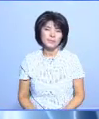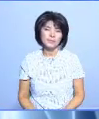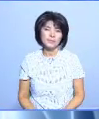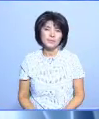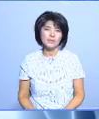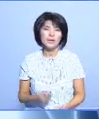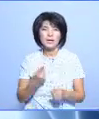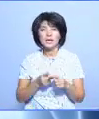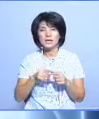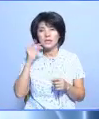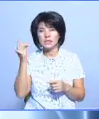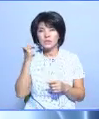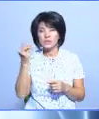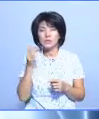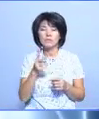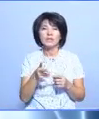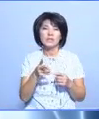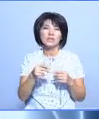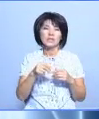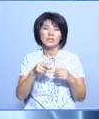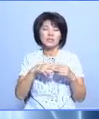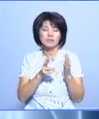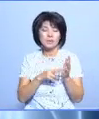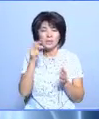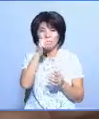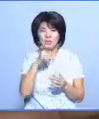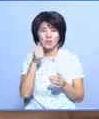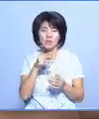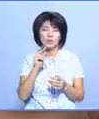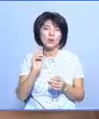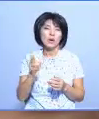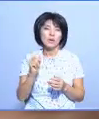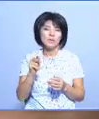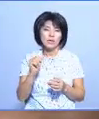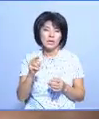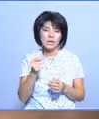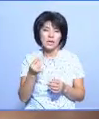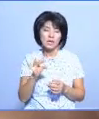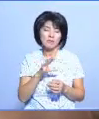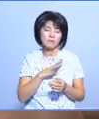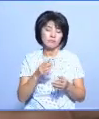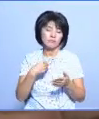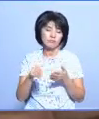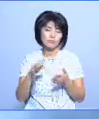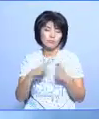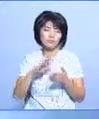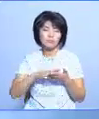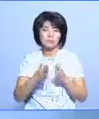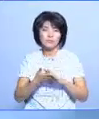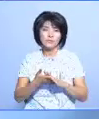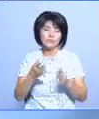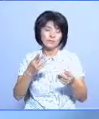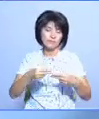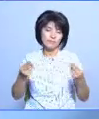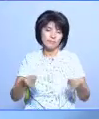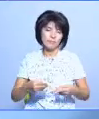Бұл оқиға 2017 жылдың 42-гінде Асхат Әбіловтің қапшағайдан бір вагон сарымсақ сатып алу туралы келісім жасаған кезден басталды. Сарымсақ